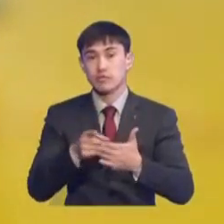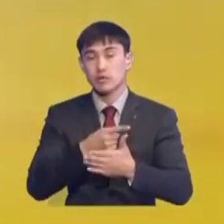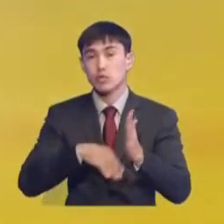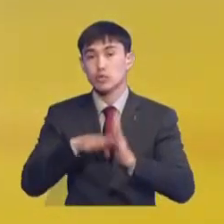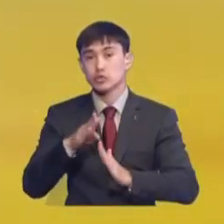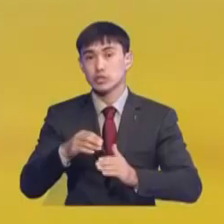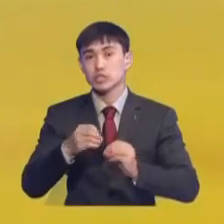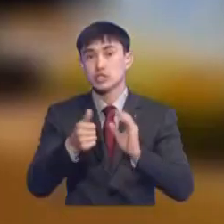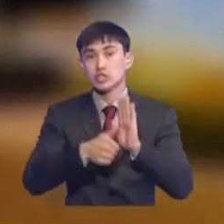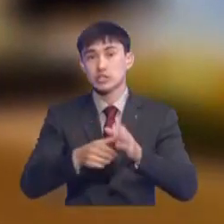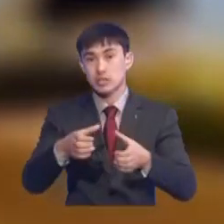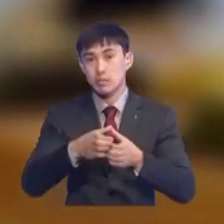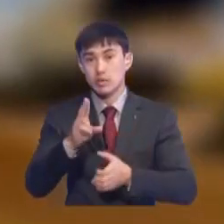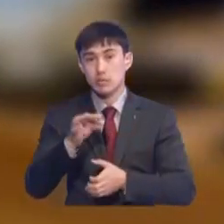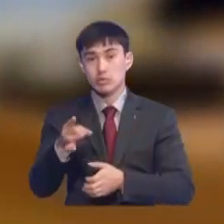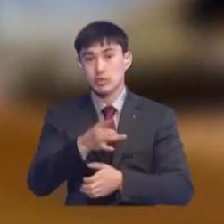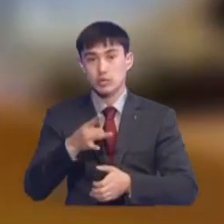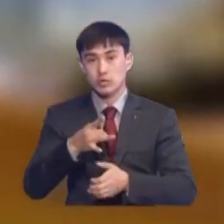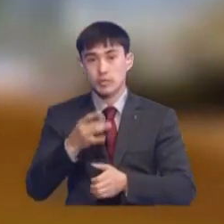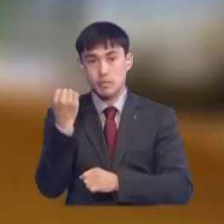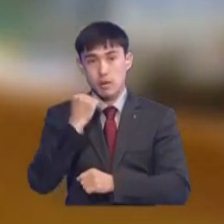лучших соревновались 16 команд